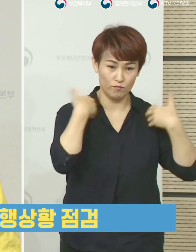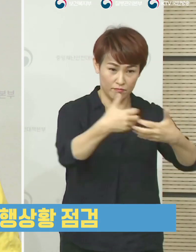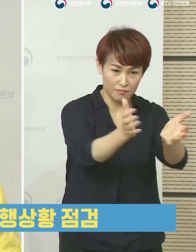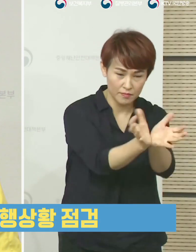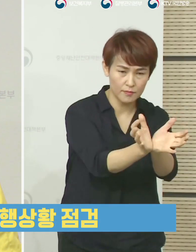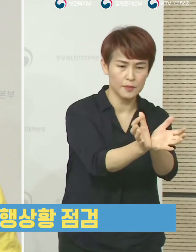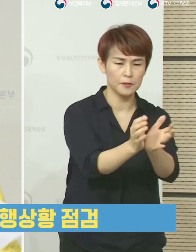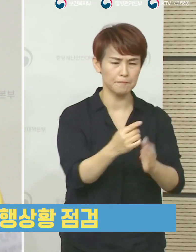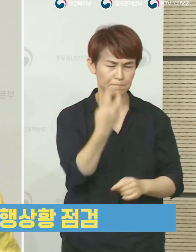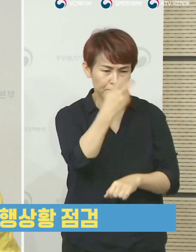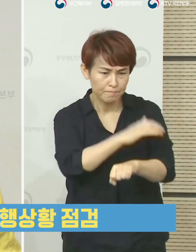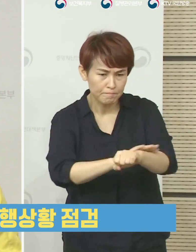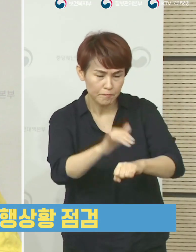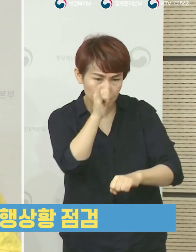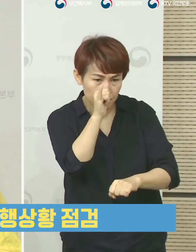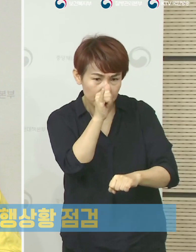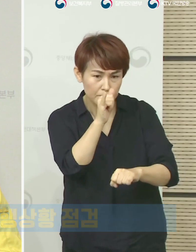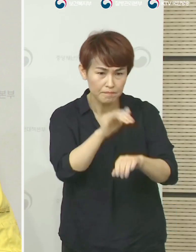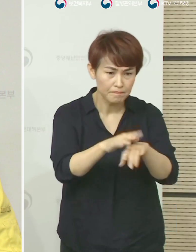상황을 점검하고 있습니다.